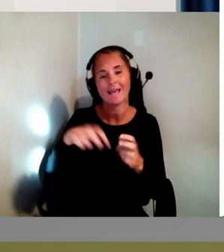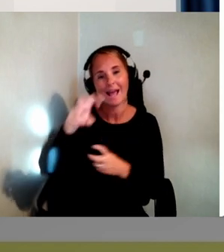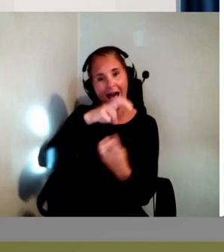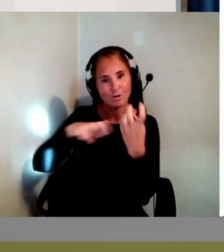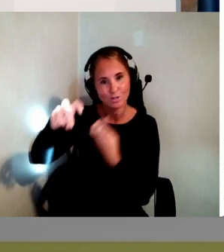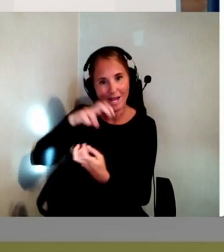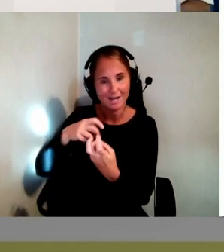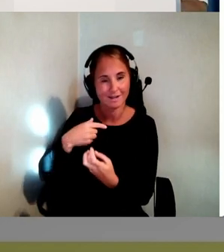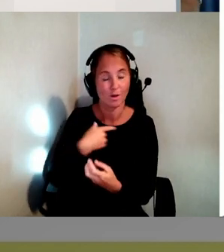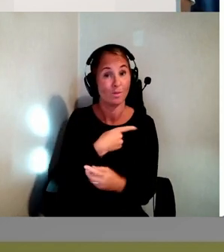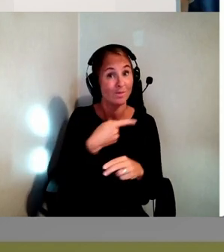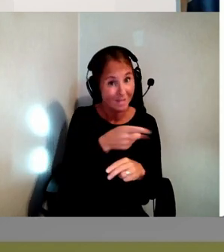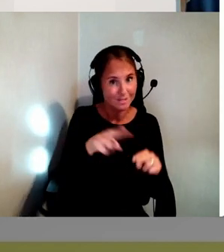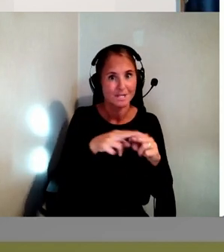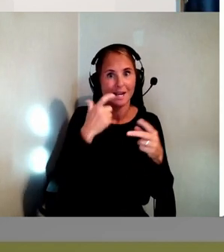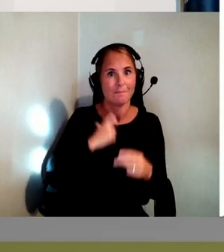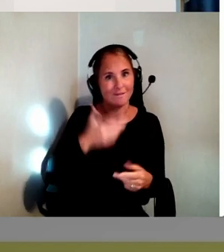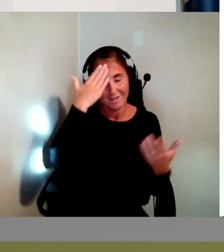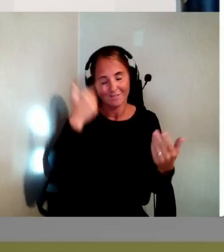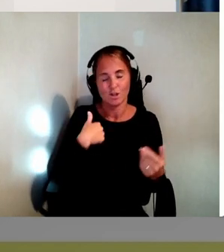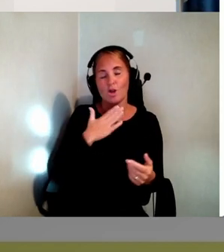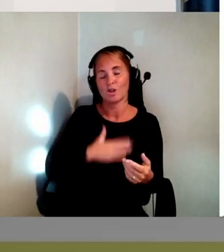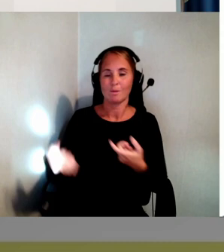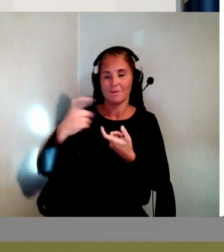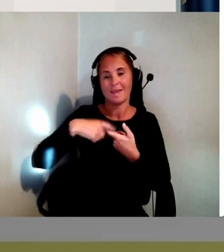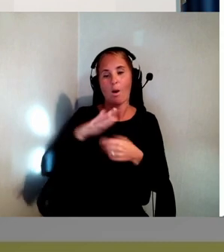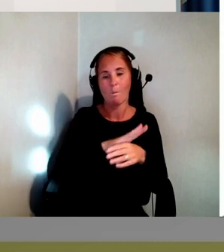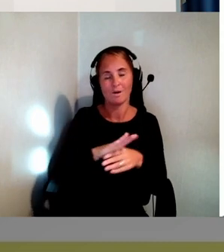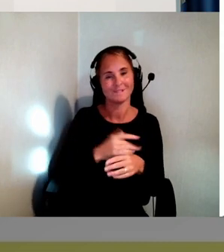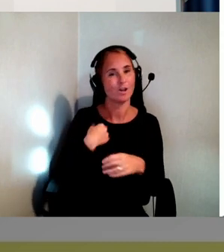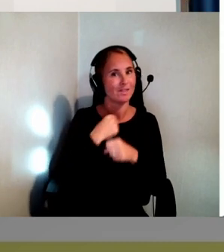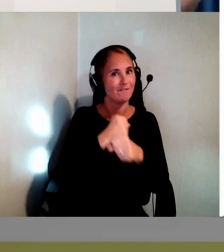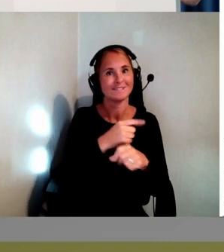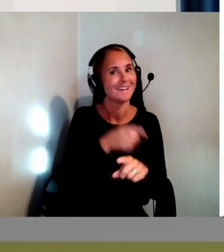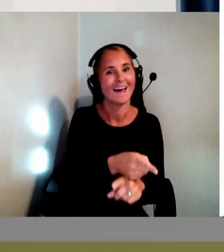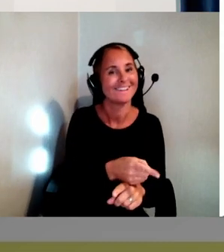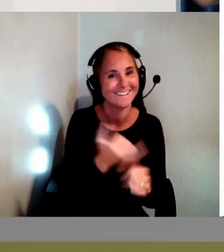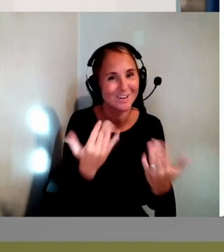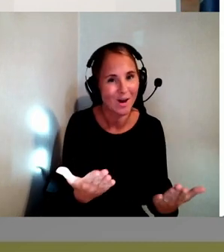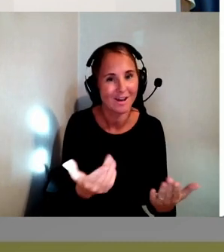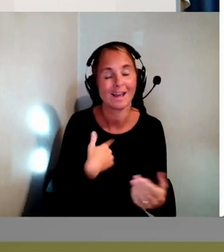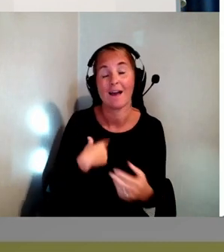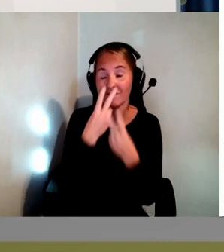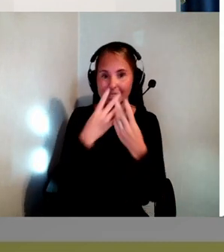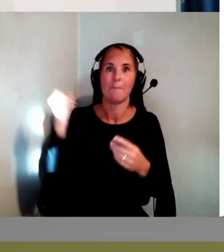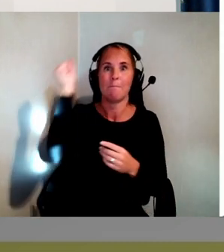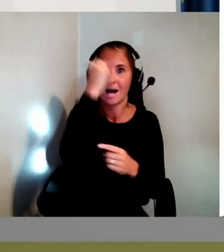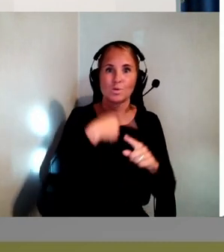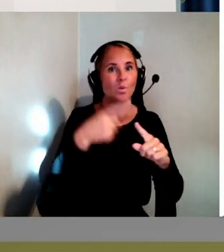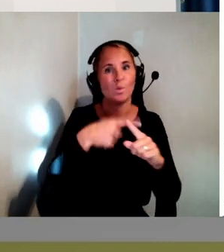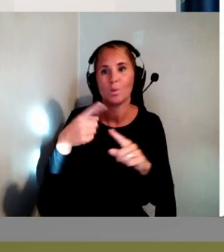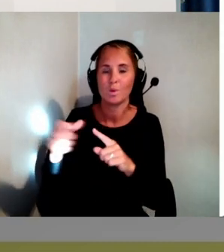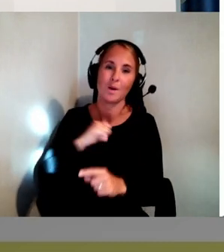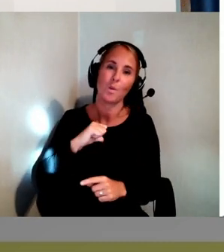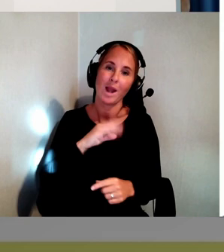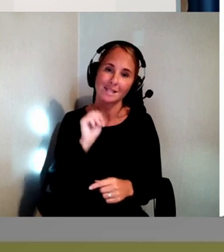vet vad jag tycker om det det ska vi inte fastna i just nu Eh jag skulle kunna visa massa såna här roliga exempel då Men vi